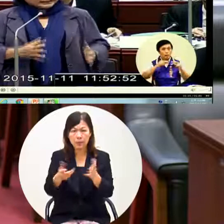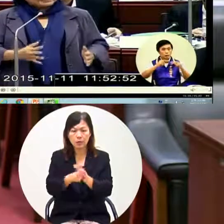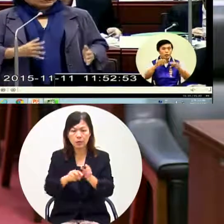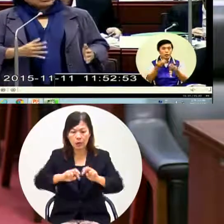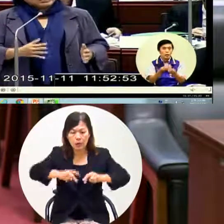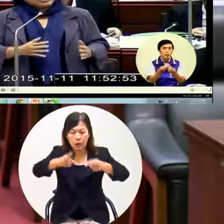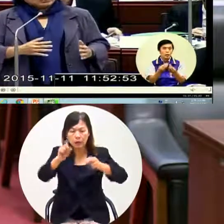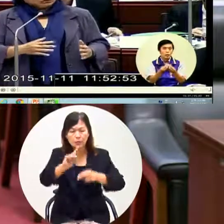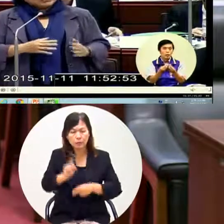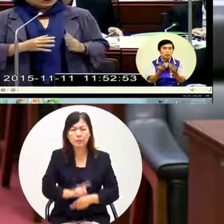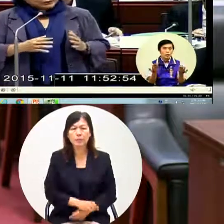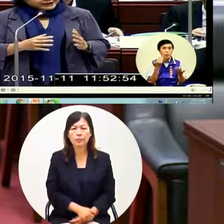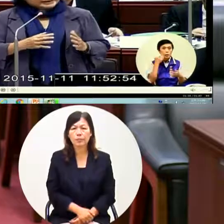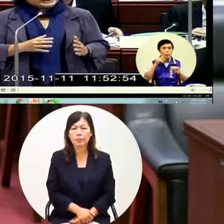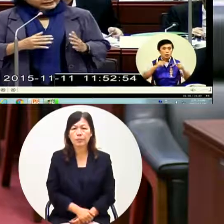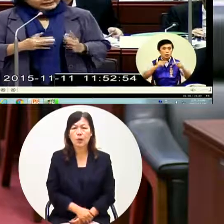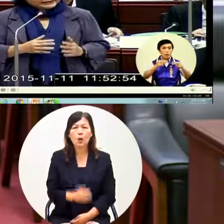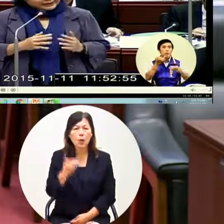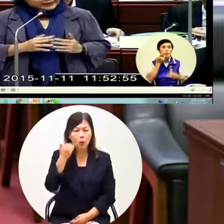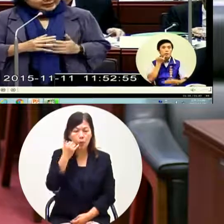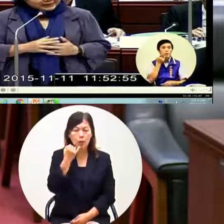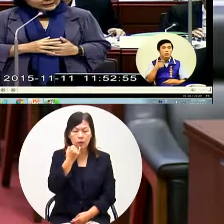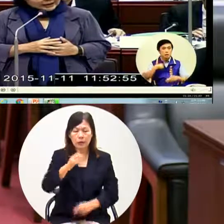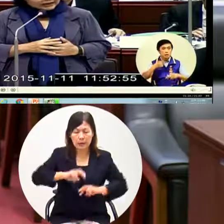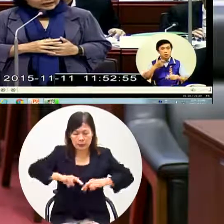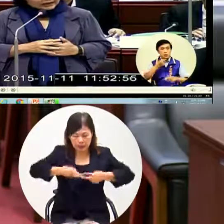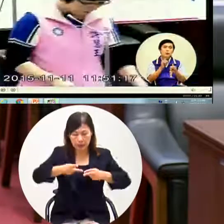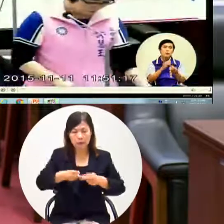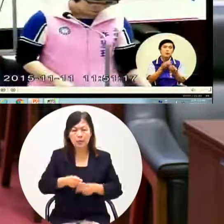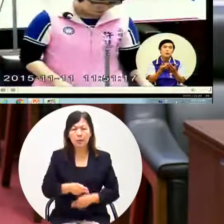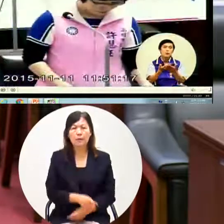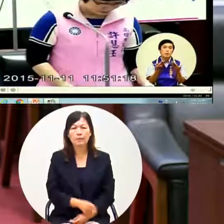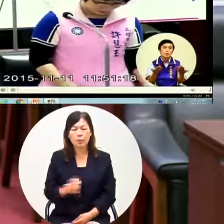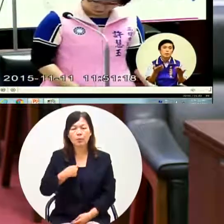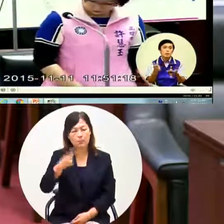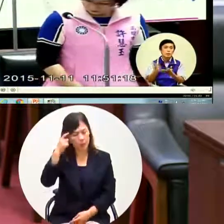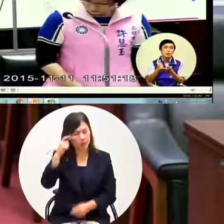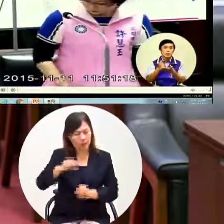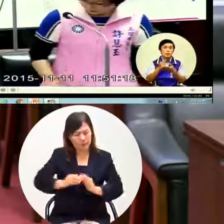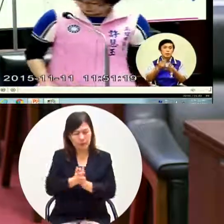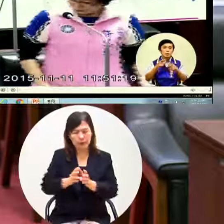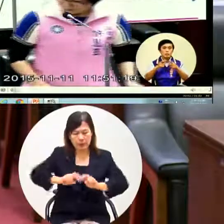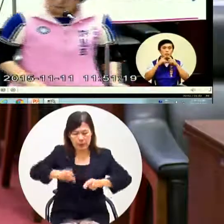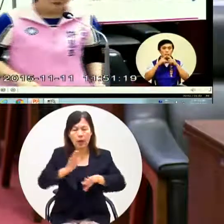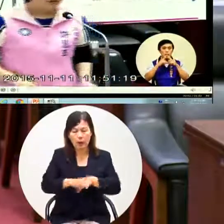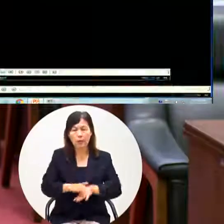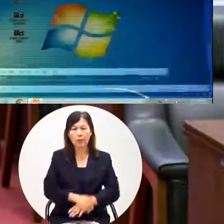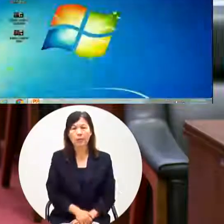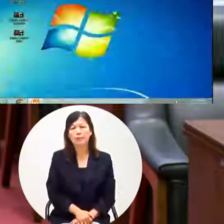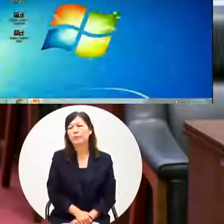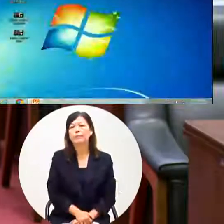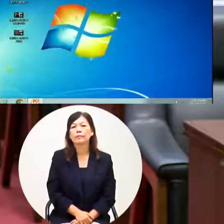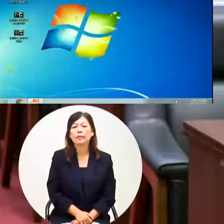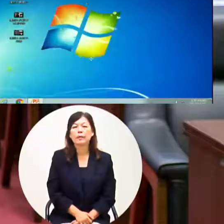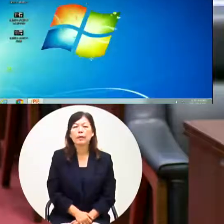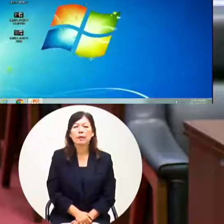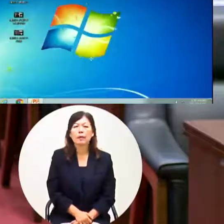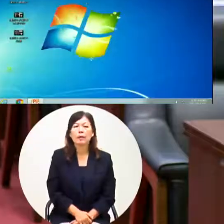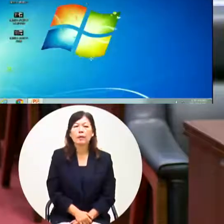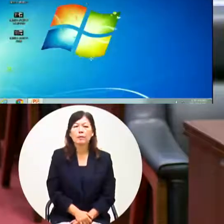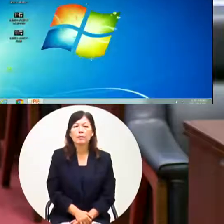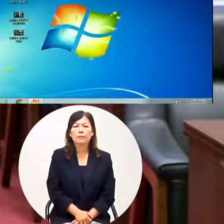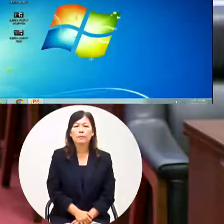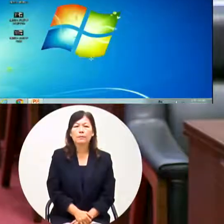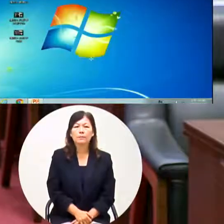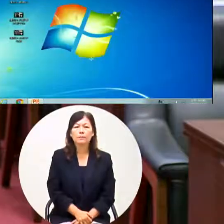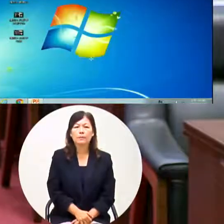以改善的话，我想我愿意立即来改善。 好，可以的。好，来，本席来请教一下我们都发局李局长